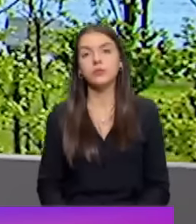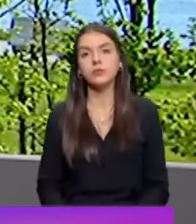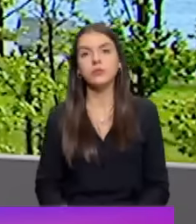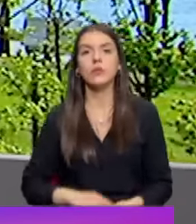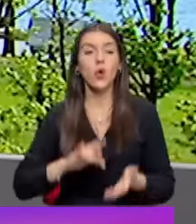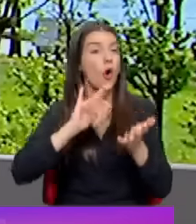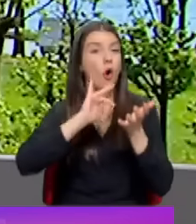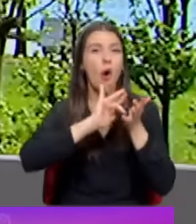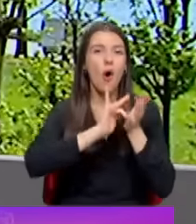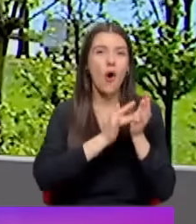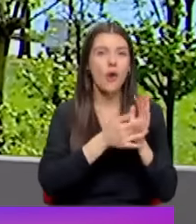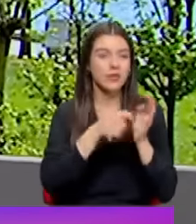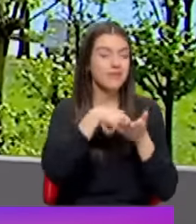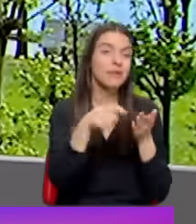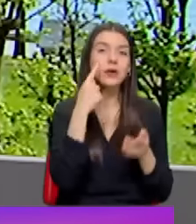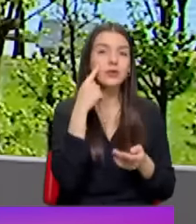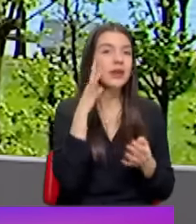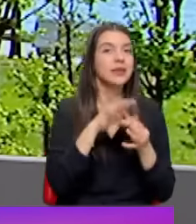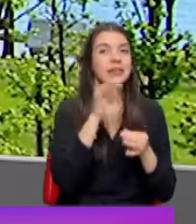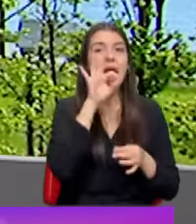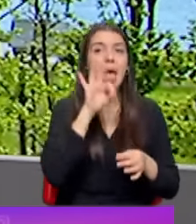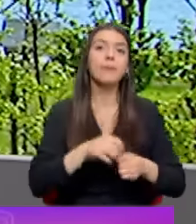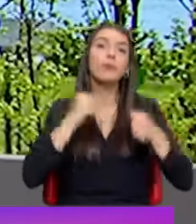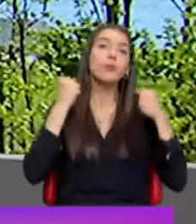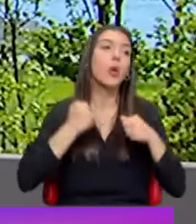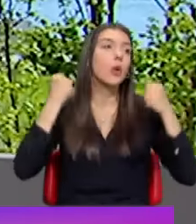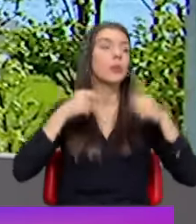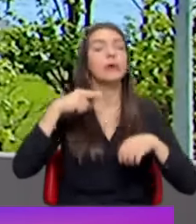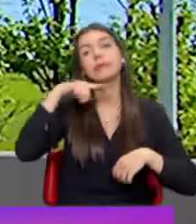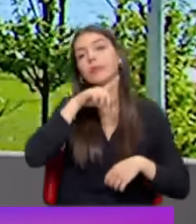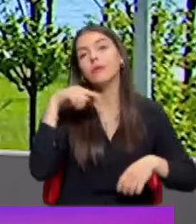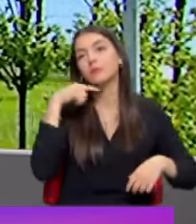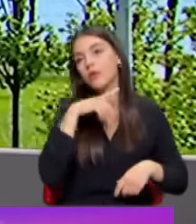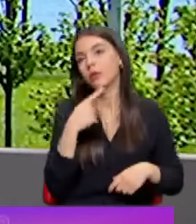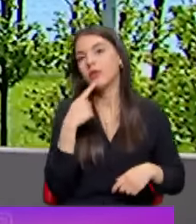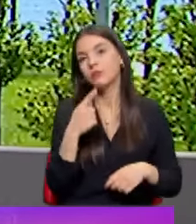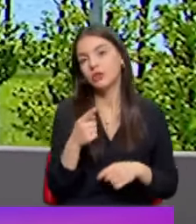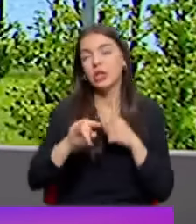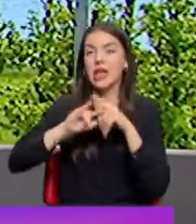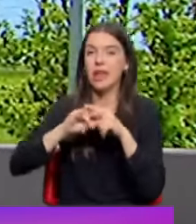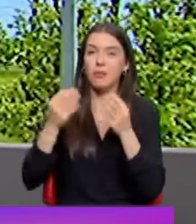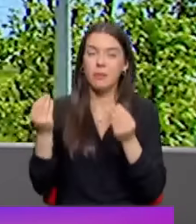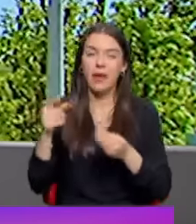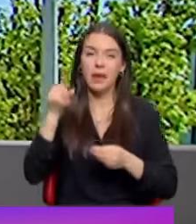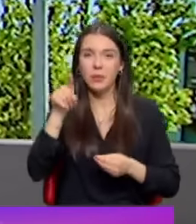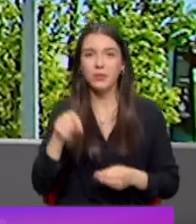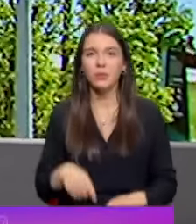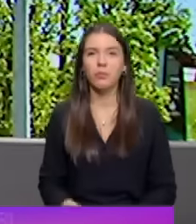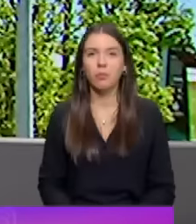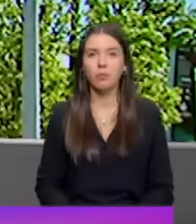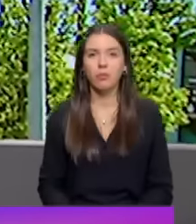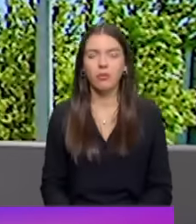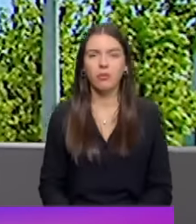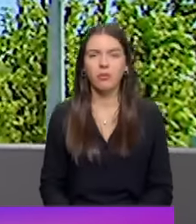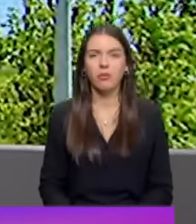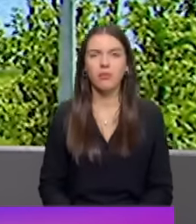Orta tabaka zaten zorunlu olarak hep boykotta demiş Hilmiye Oral Togay gönderdiği mesajda.